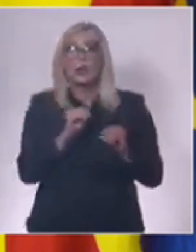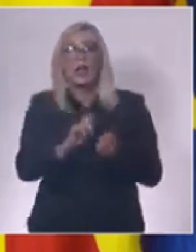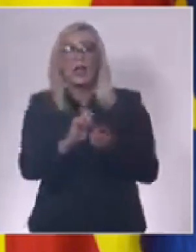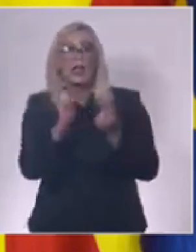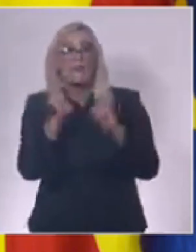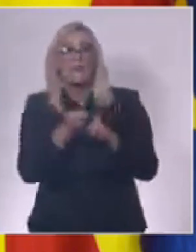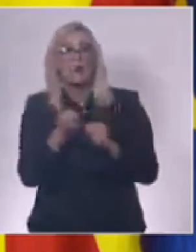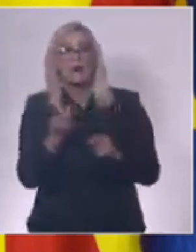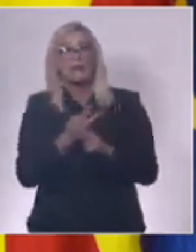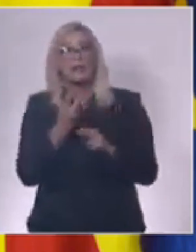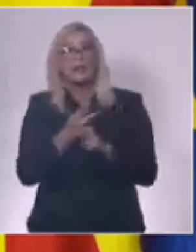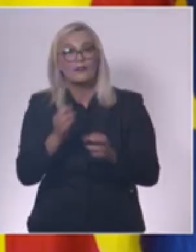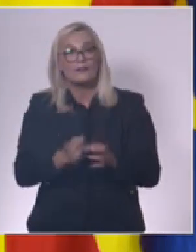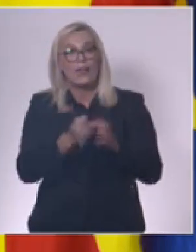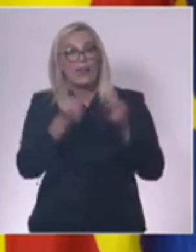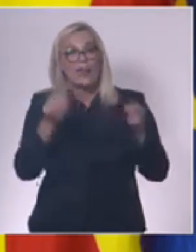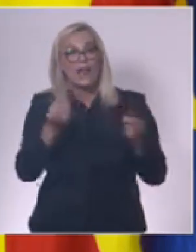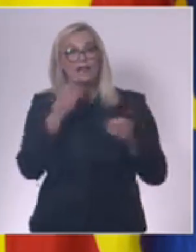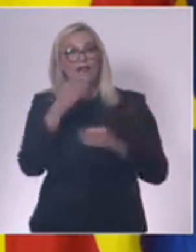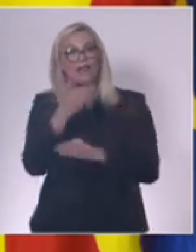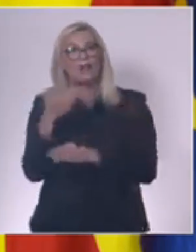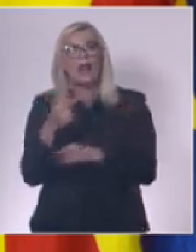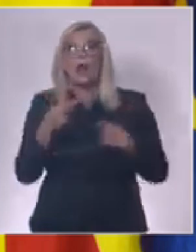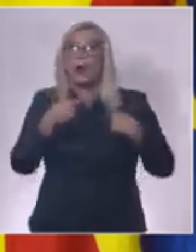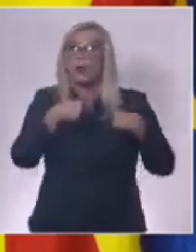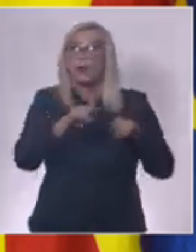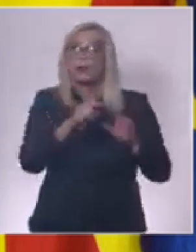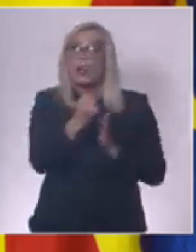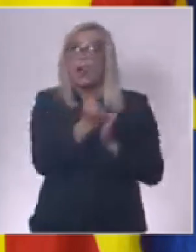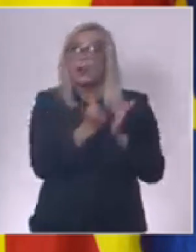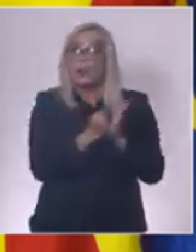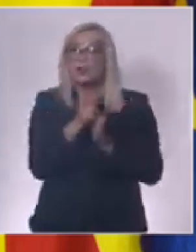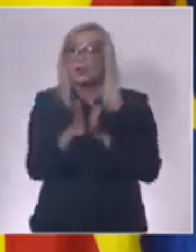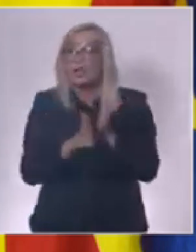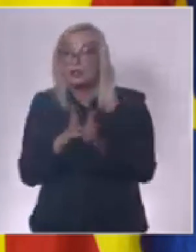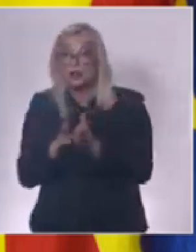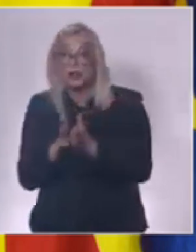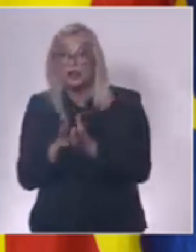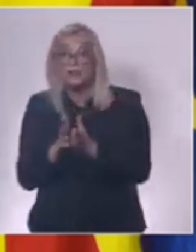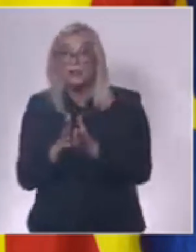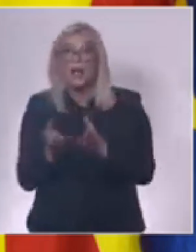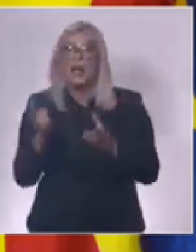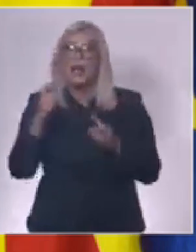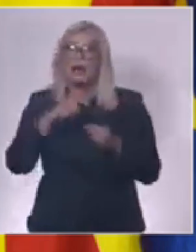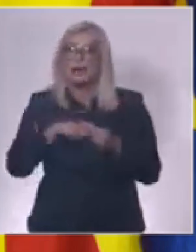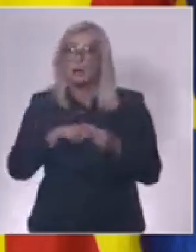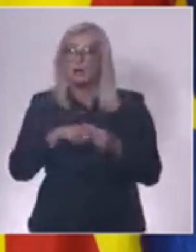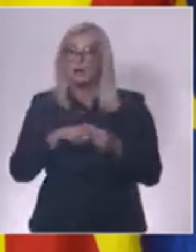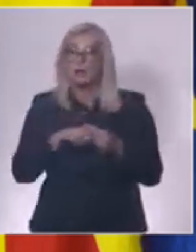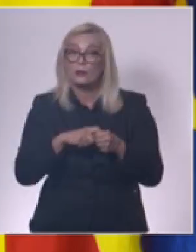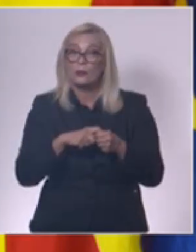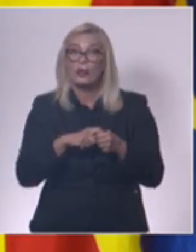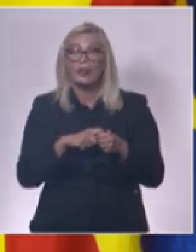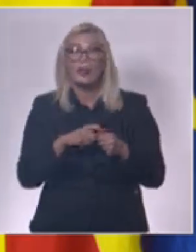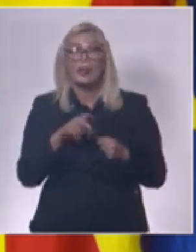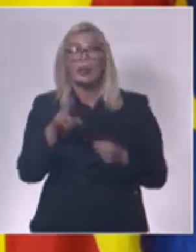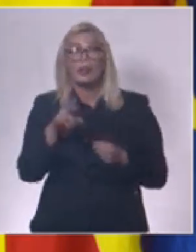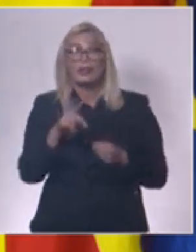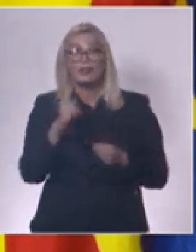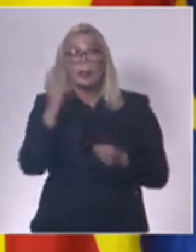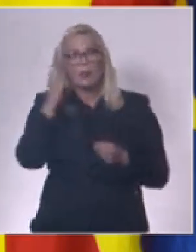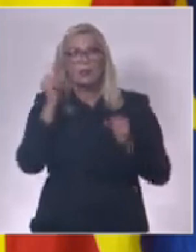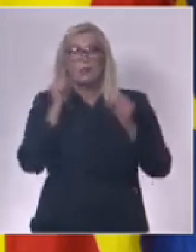јавни предпријатија, особено во поштенскиот и железничкиот сообраќај, вклучително и воведување на